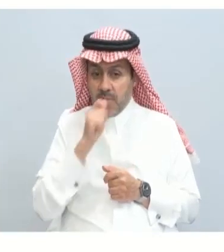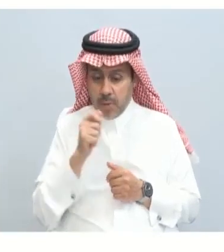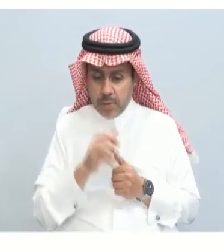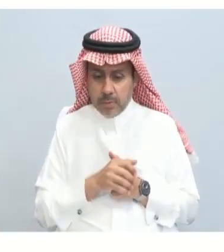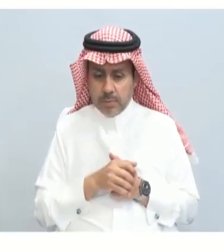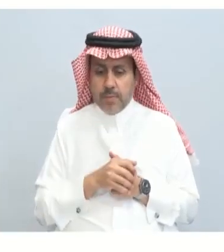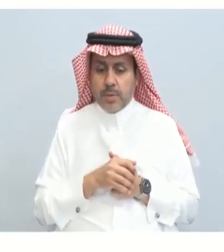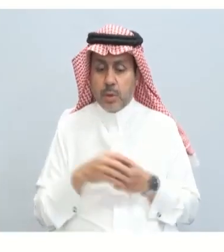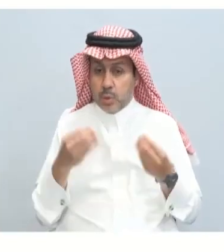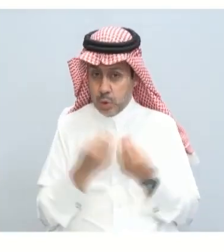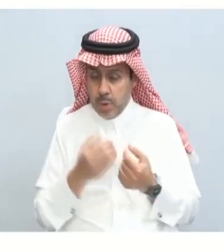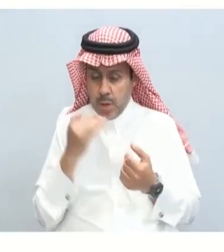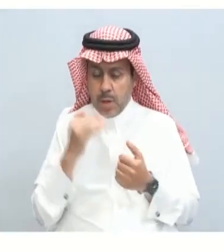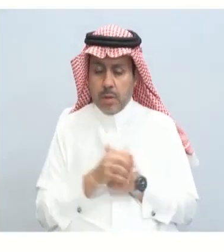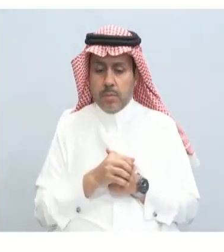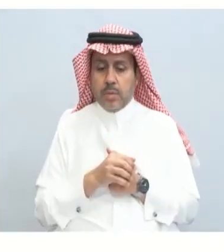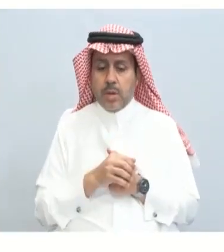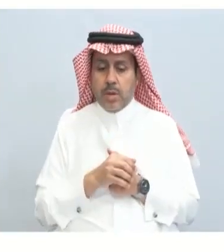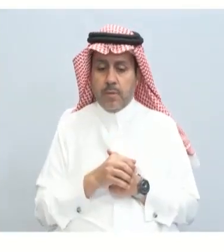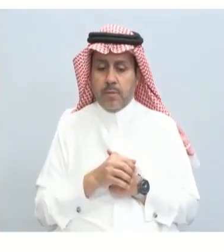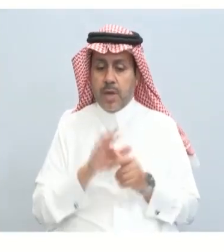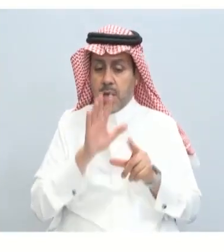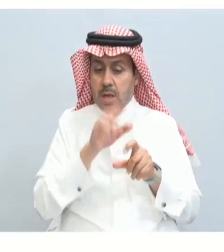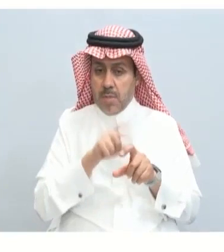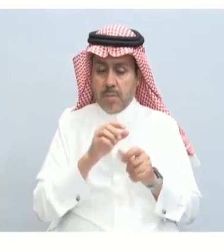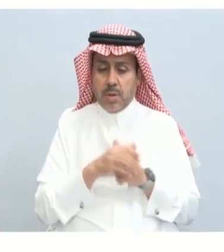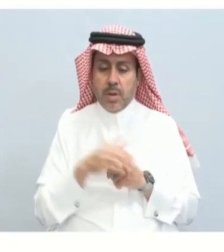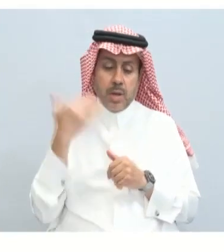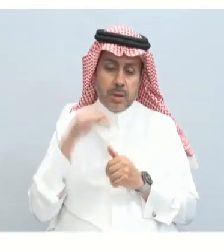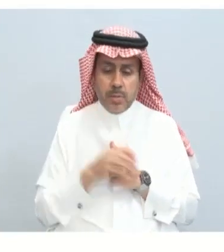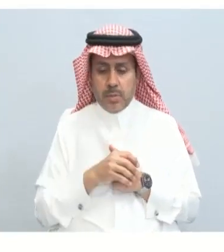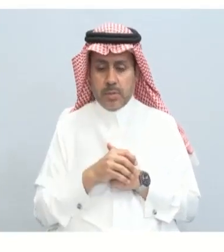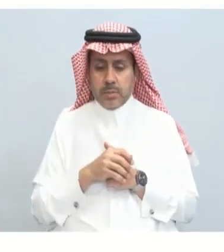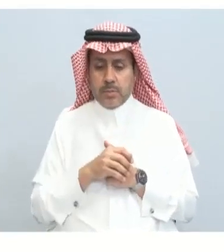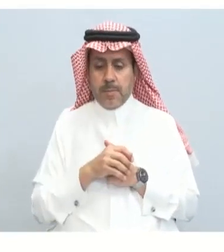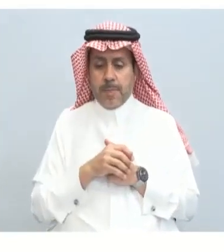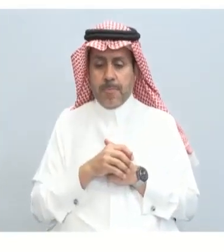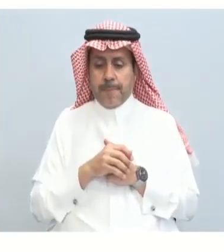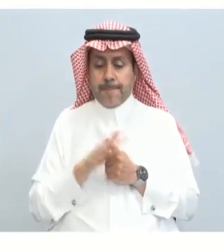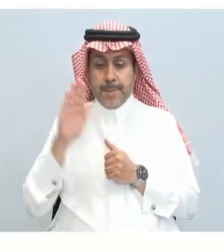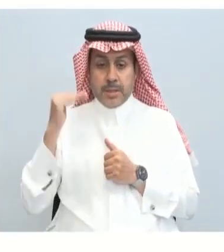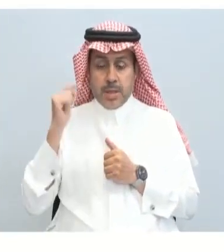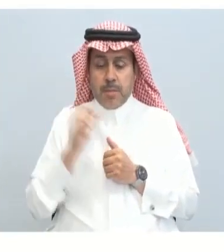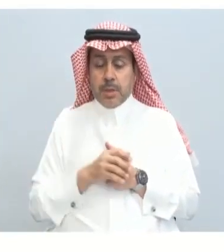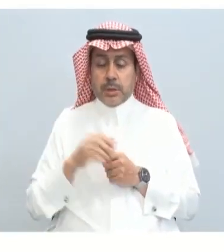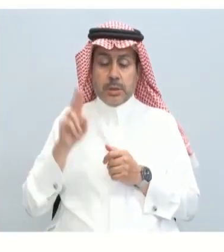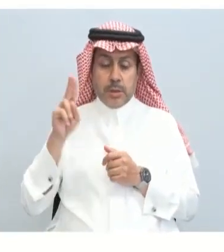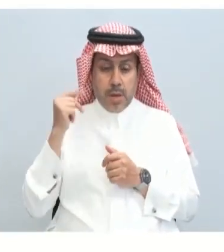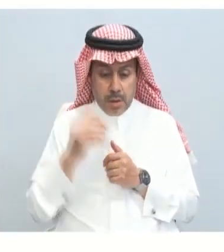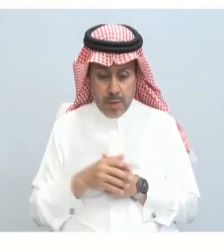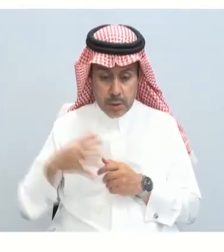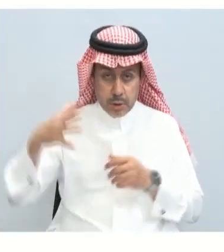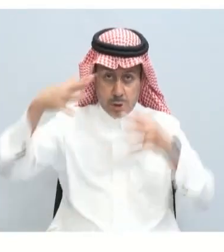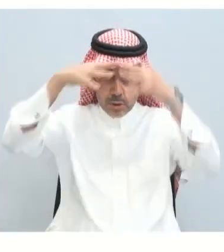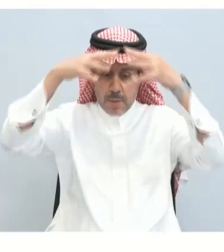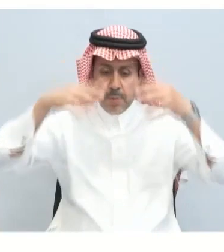جمع الحق لنا في امام قتل البخلاء صار اصبح من استعاره في البخل ايضا السحاب تعرض لي السحاب وقد قفلنا